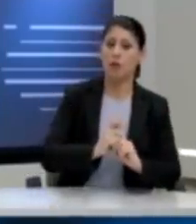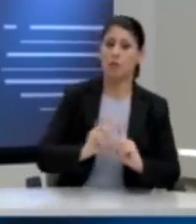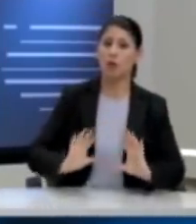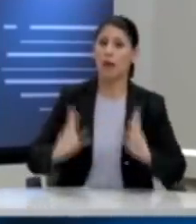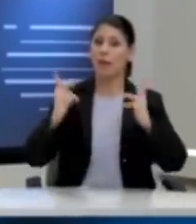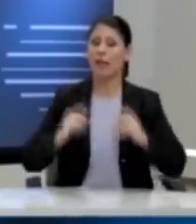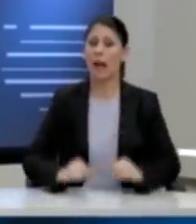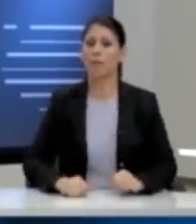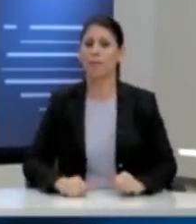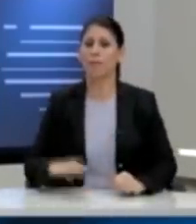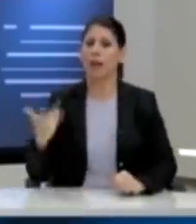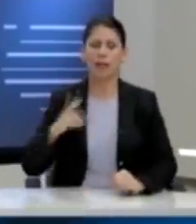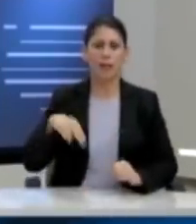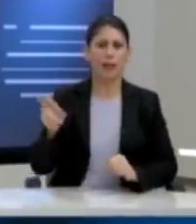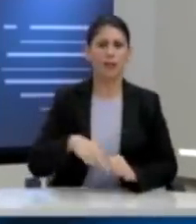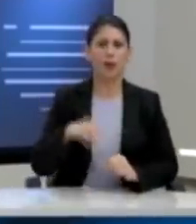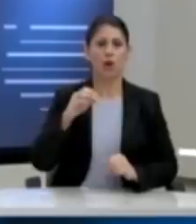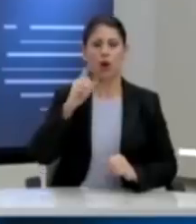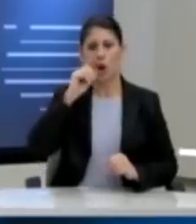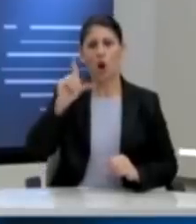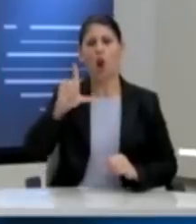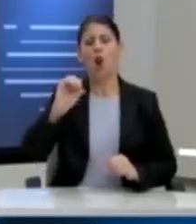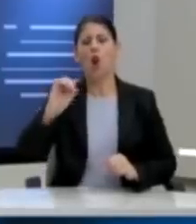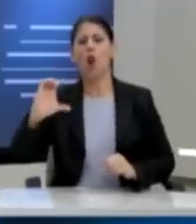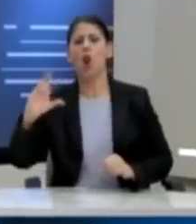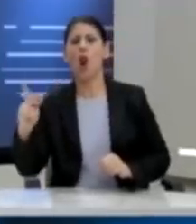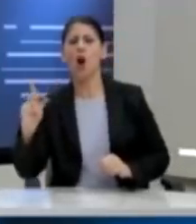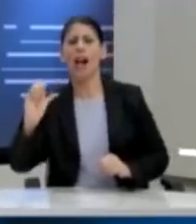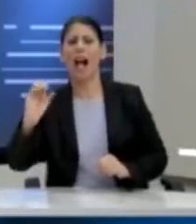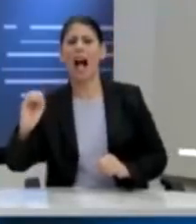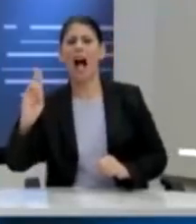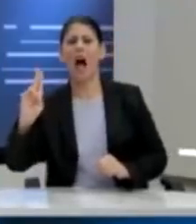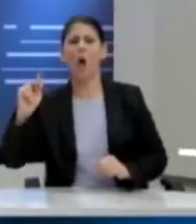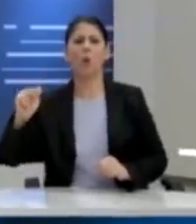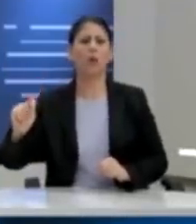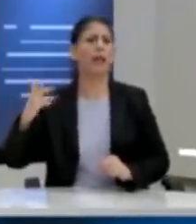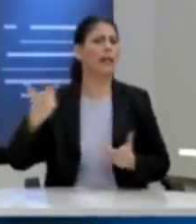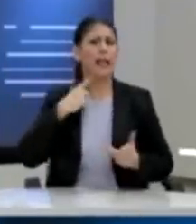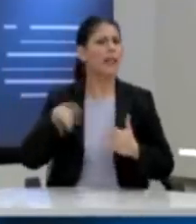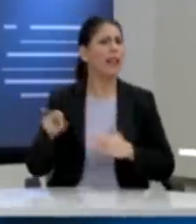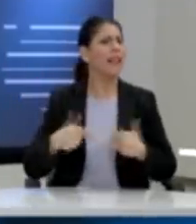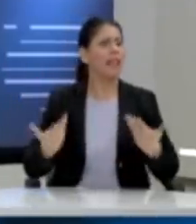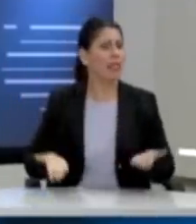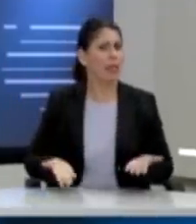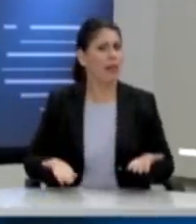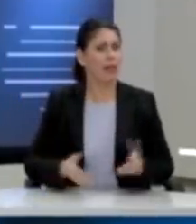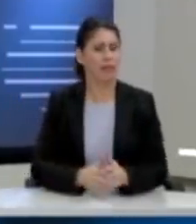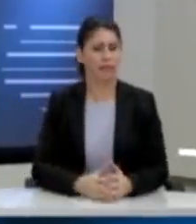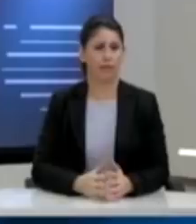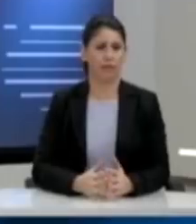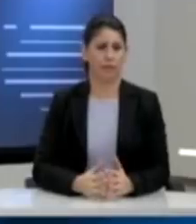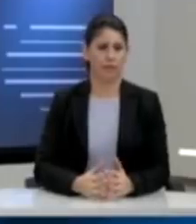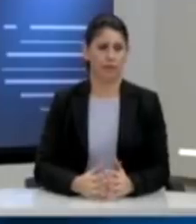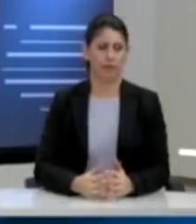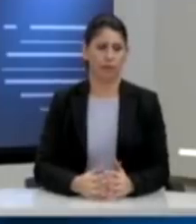απεργία, γιατί δεν καταργείτε το lockout και πάρα πολλά άλλα. Θα τελειώσω, κύριε Πρόεδρε, μισό λεπτό.